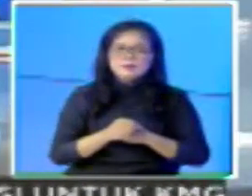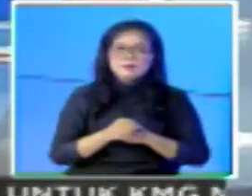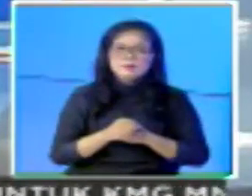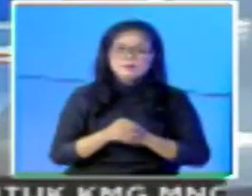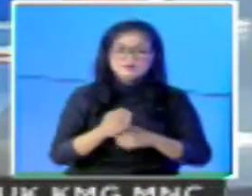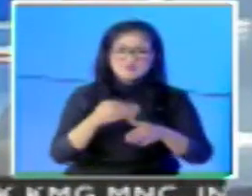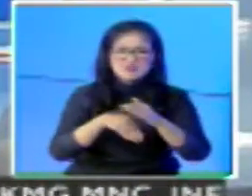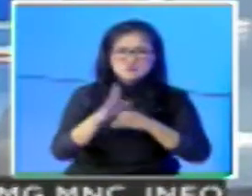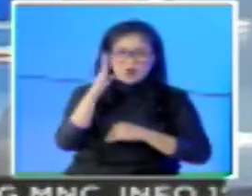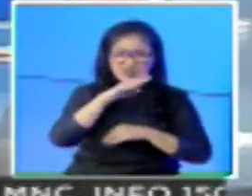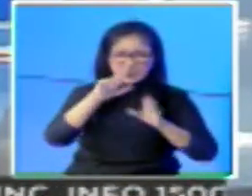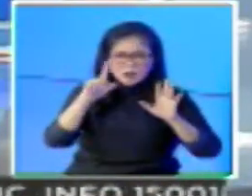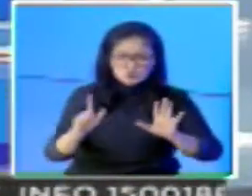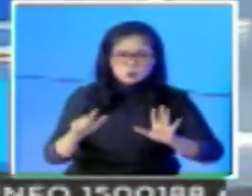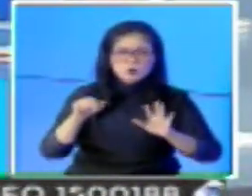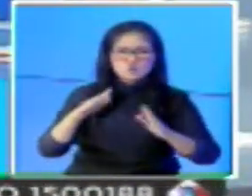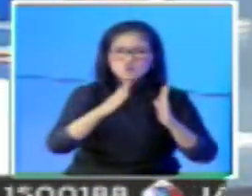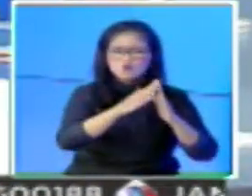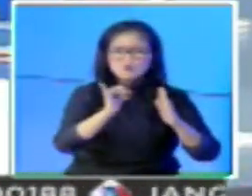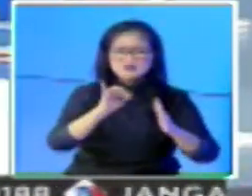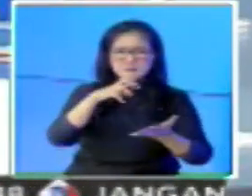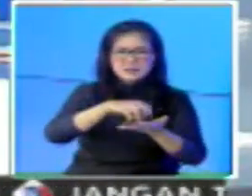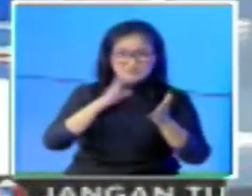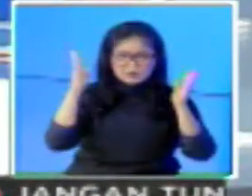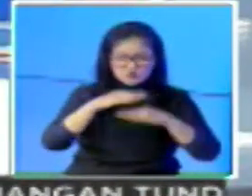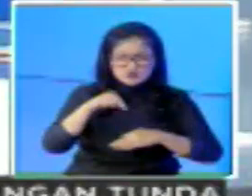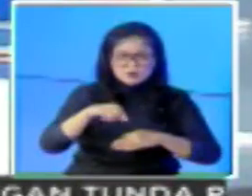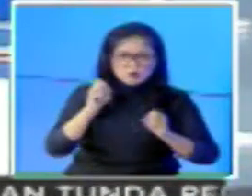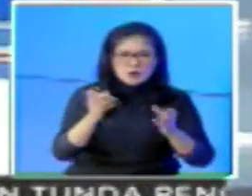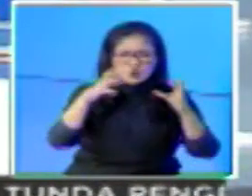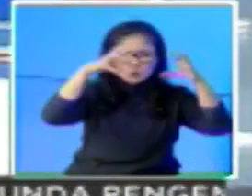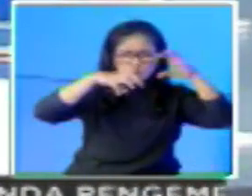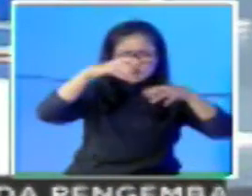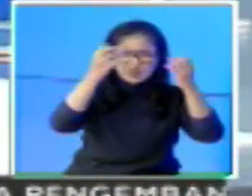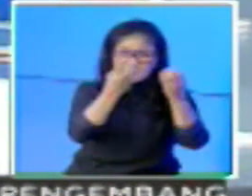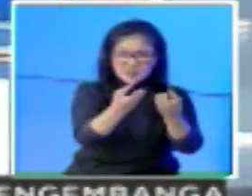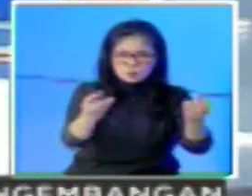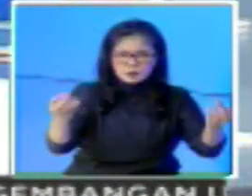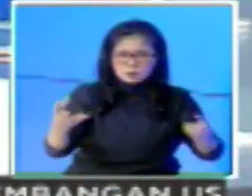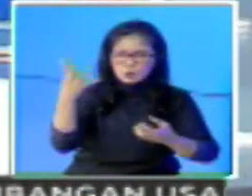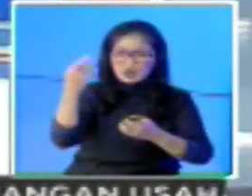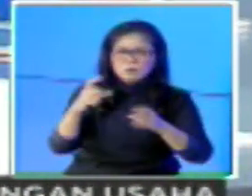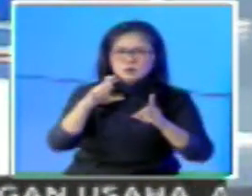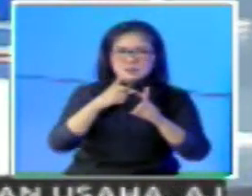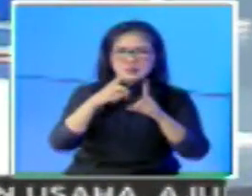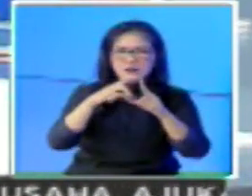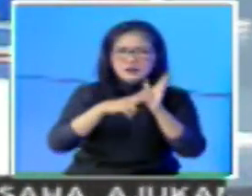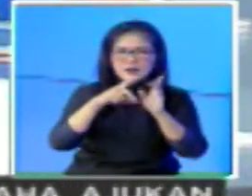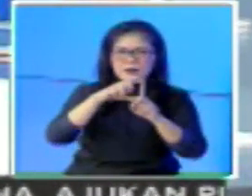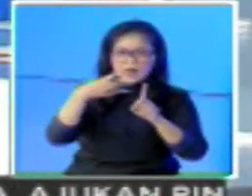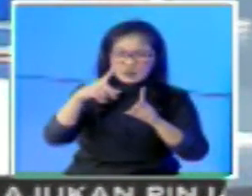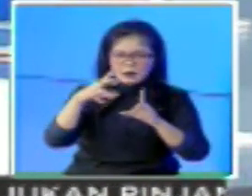Pemirsa, masuk hari ketujuh sejumlah rumah dan sebuah madrasah yang tertimpa hujan batu di Kampung Cihandelem,